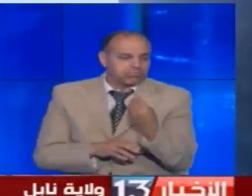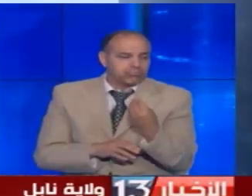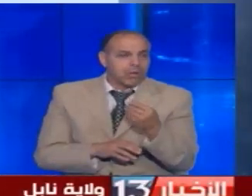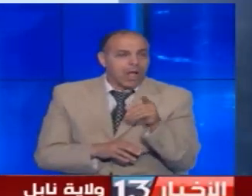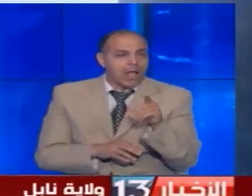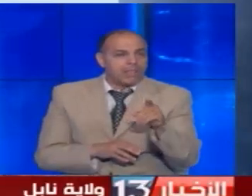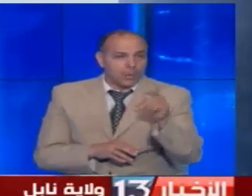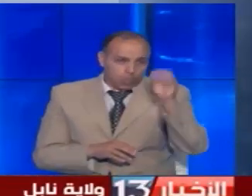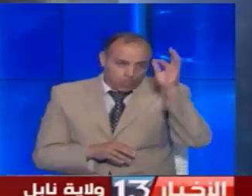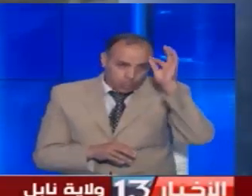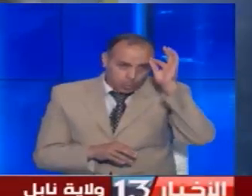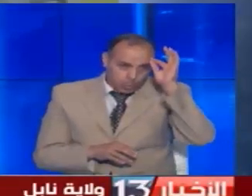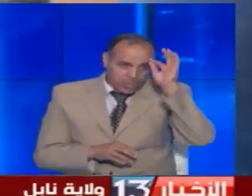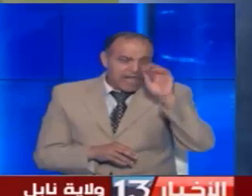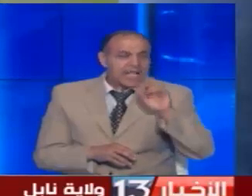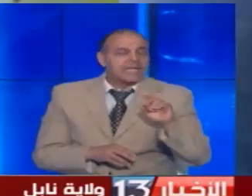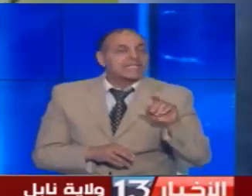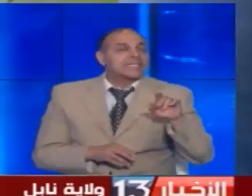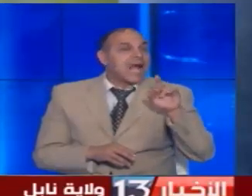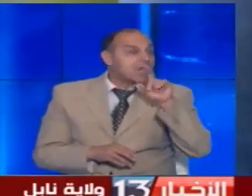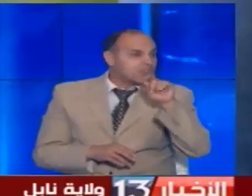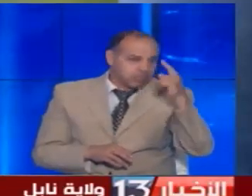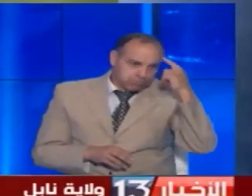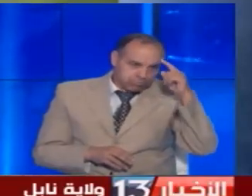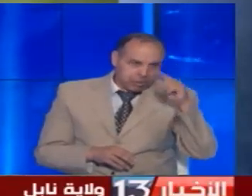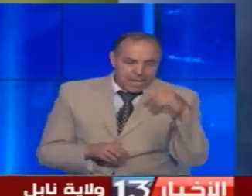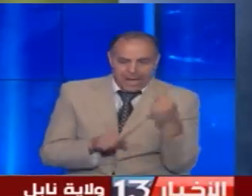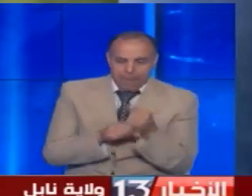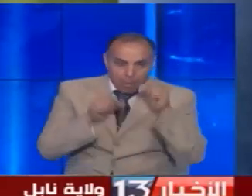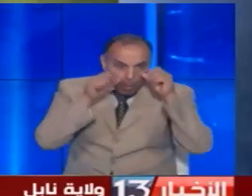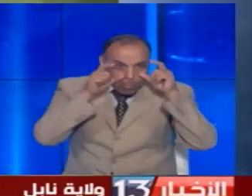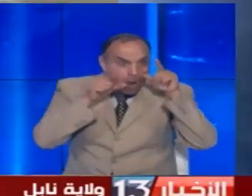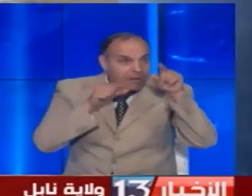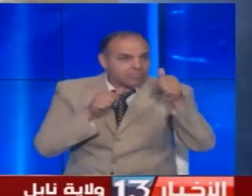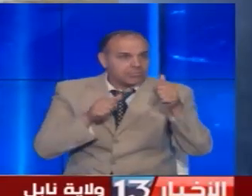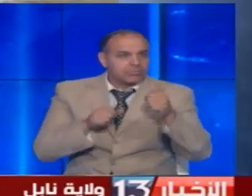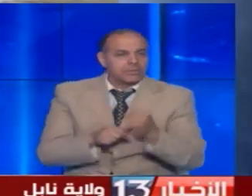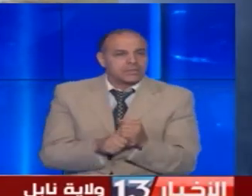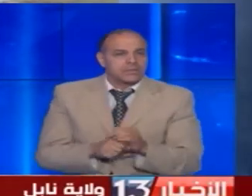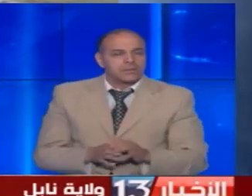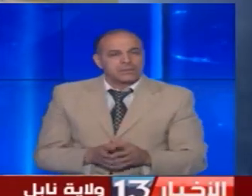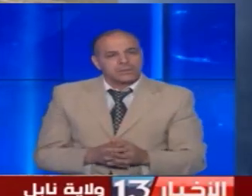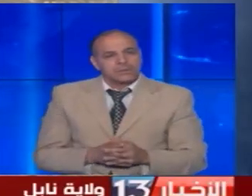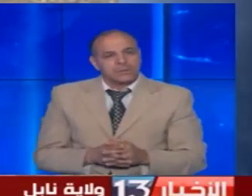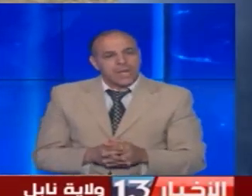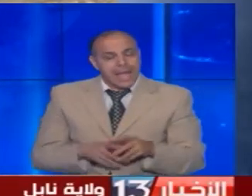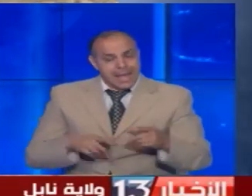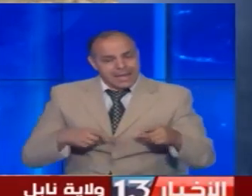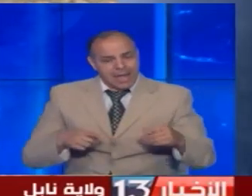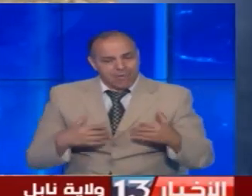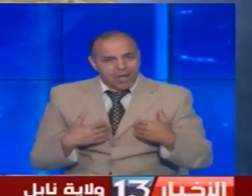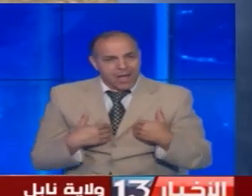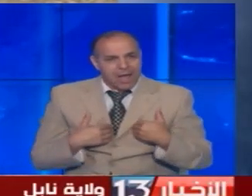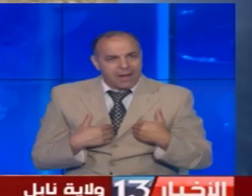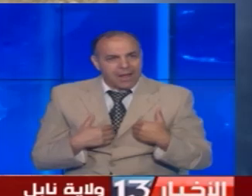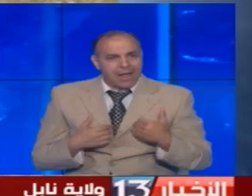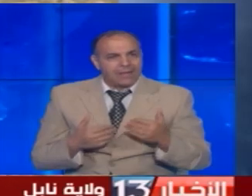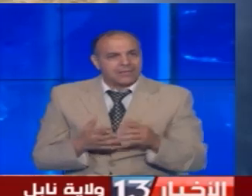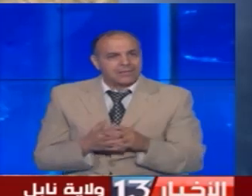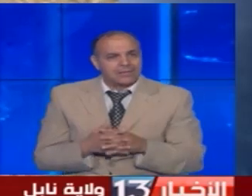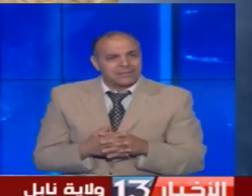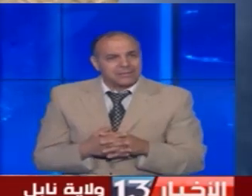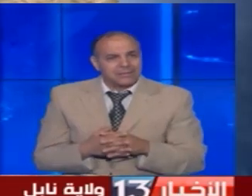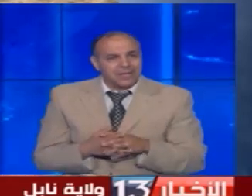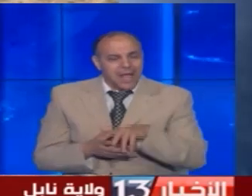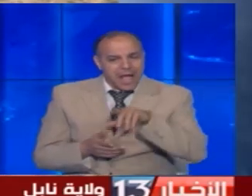والجنس التونسي لطيور الساف سبب عدم العمل على تدويله. ونخاف احنا يقع تهجين